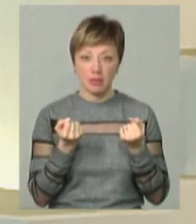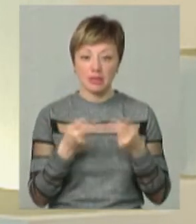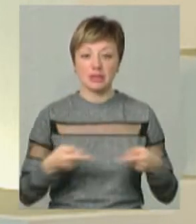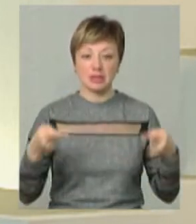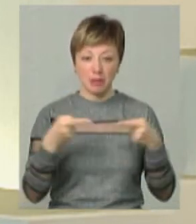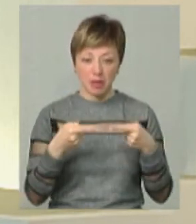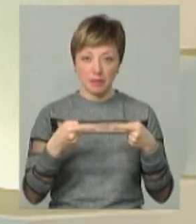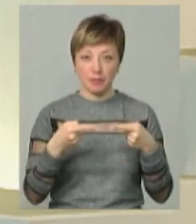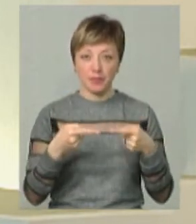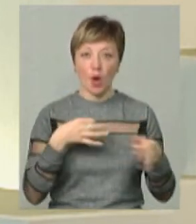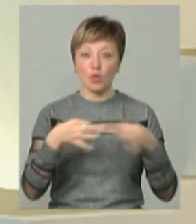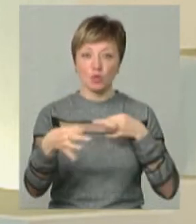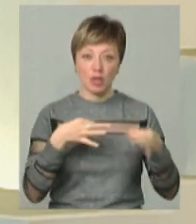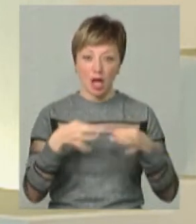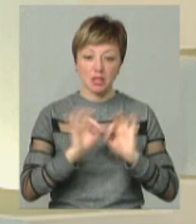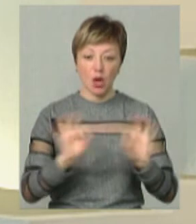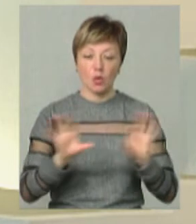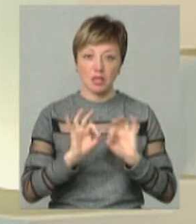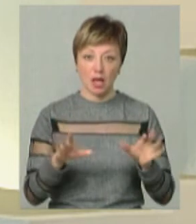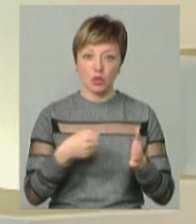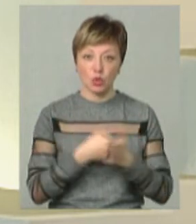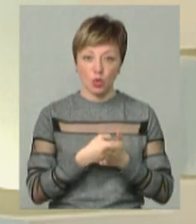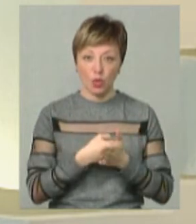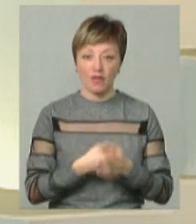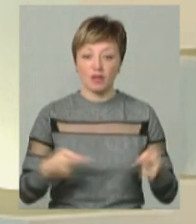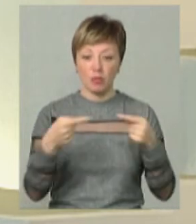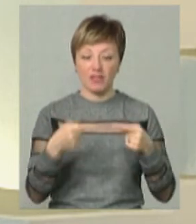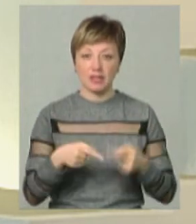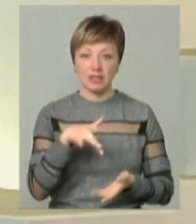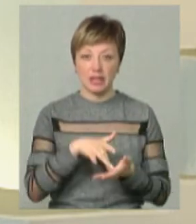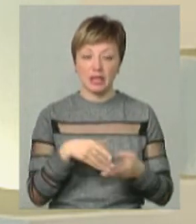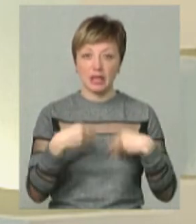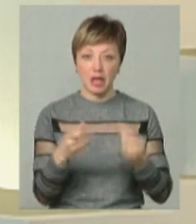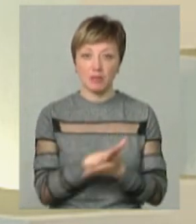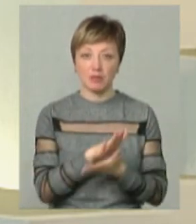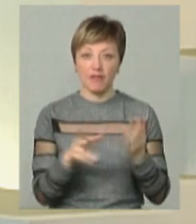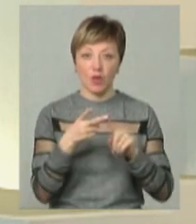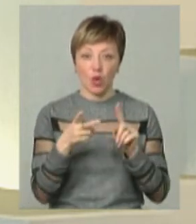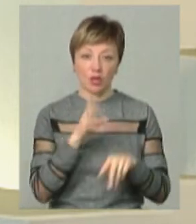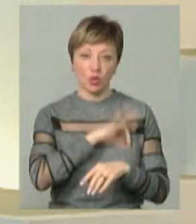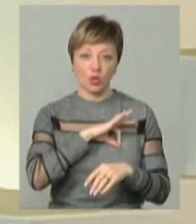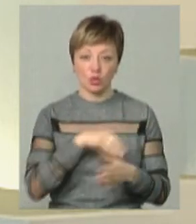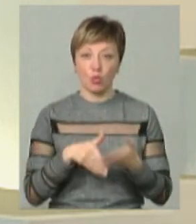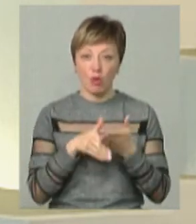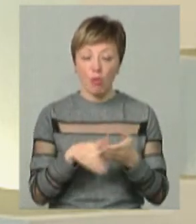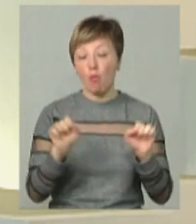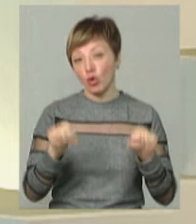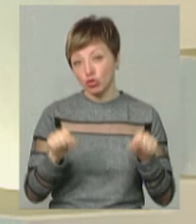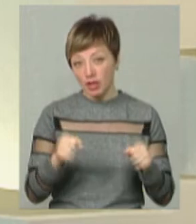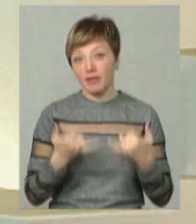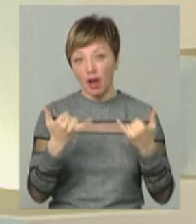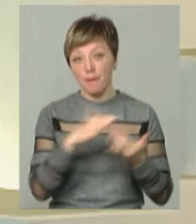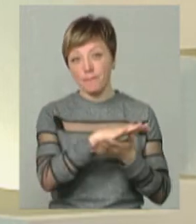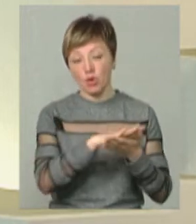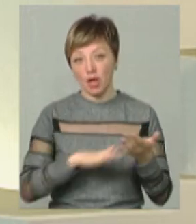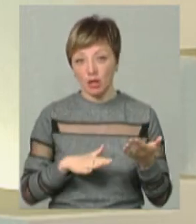саме консультацій і роз'яснень до відповідних центрів з надання безоплатної вторинної правової допомоги і, можливо, для